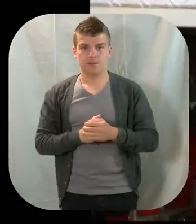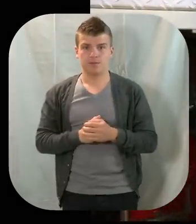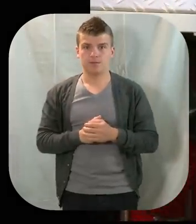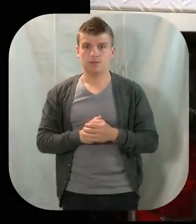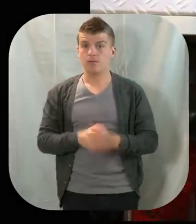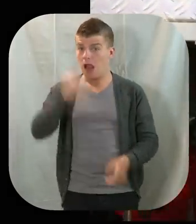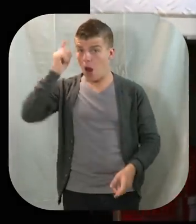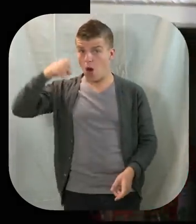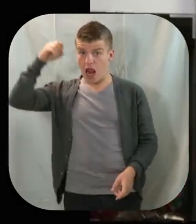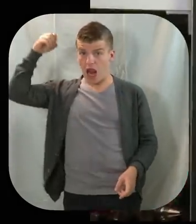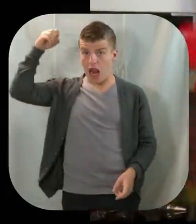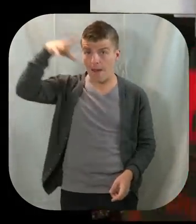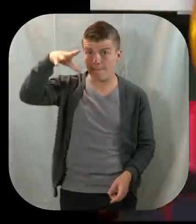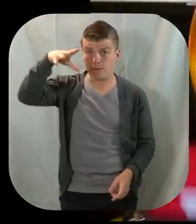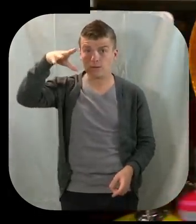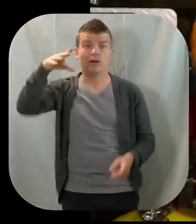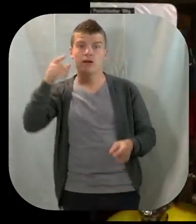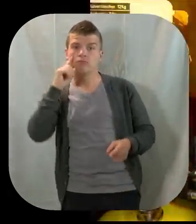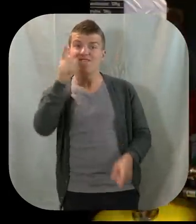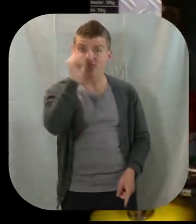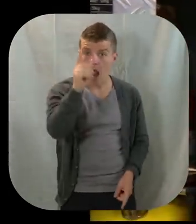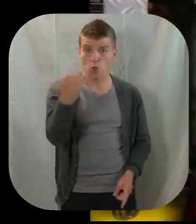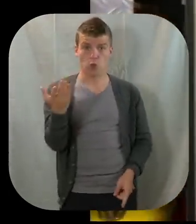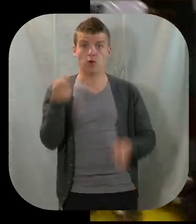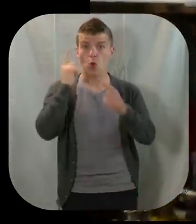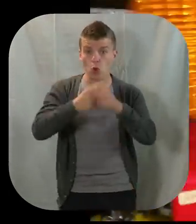Lampen zum Warnen und Absperren.